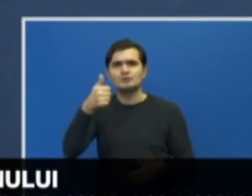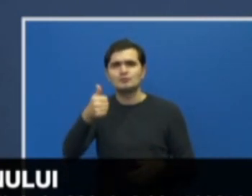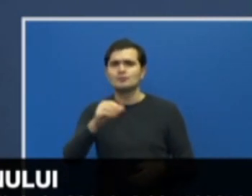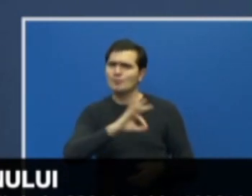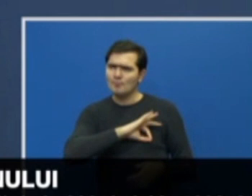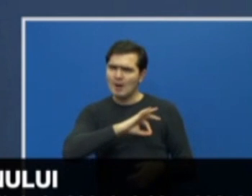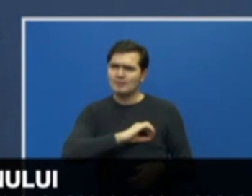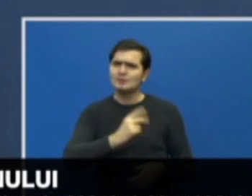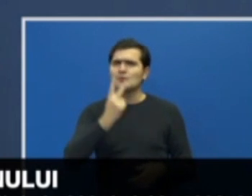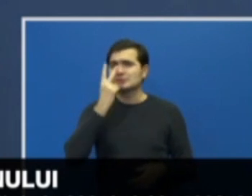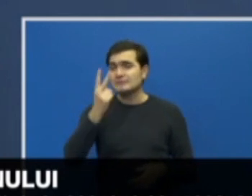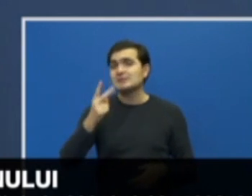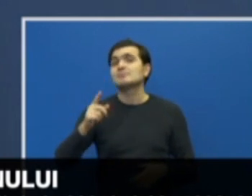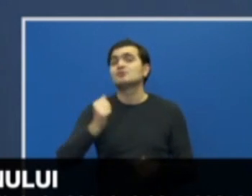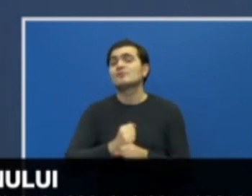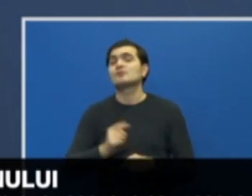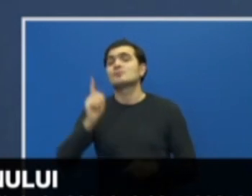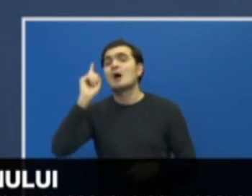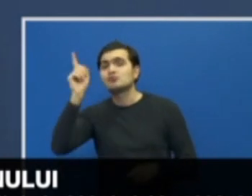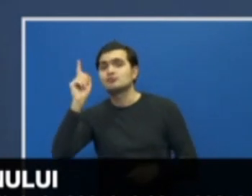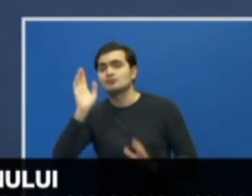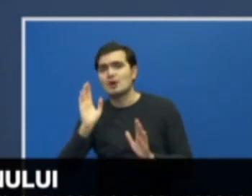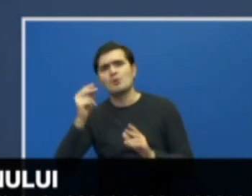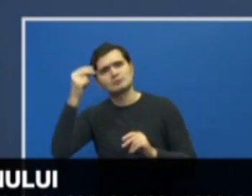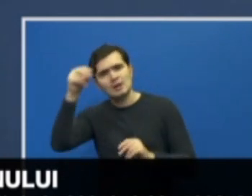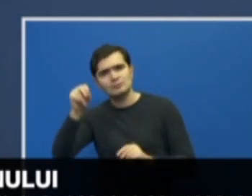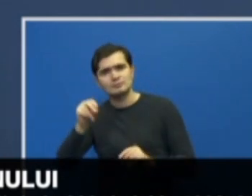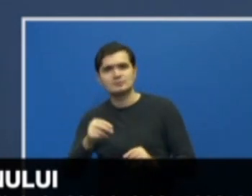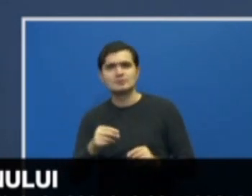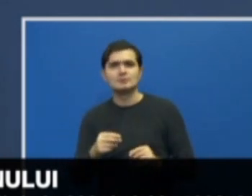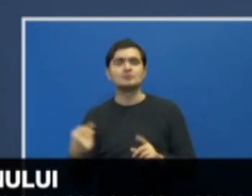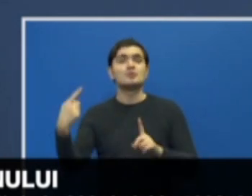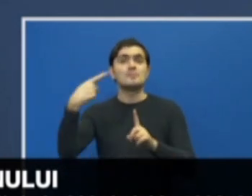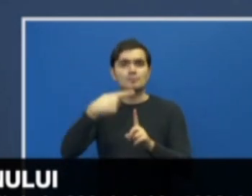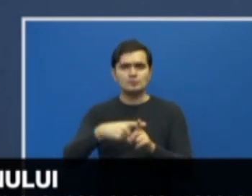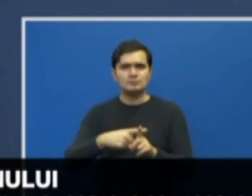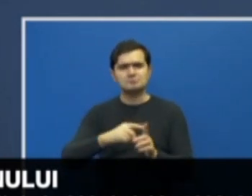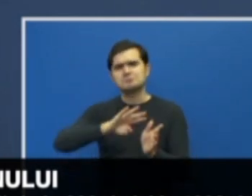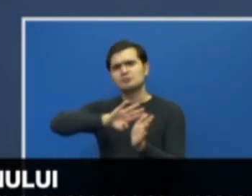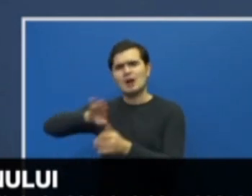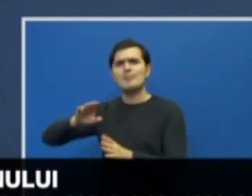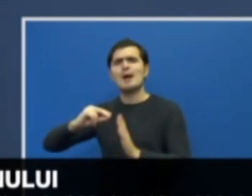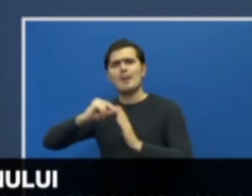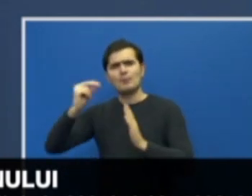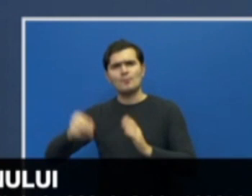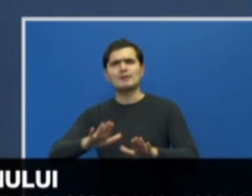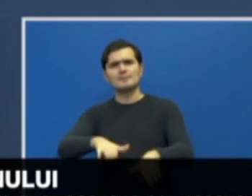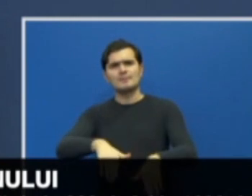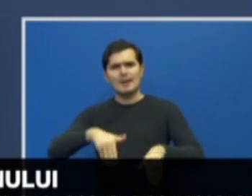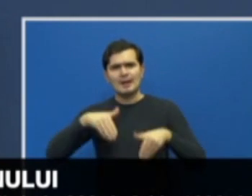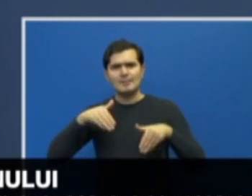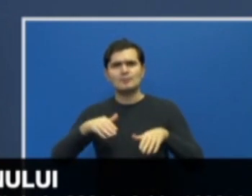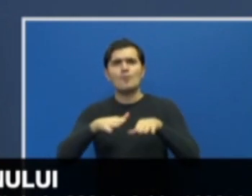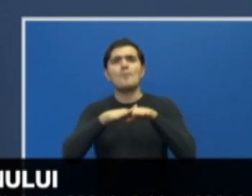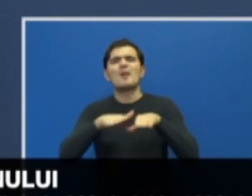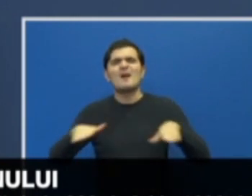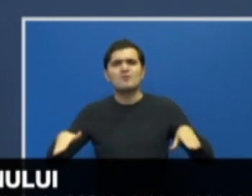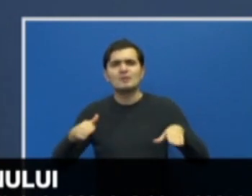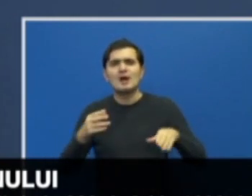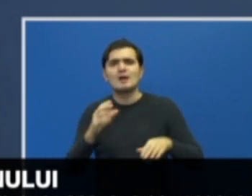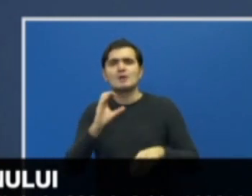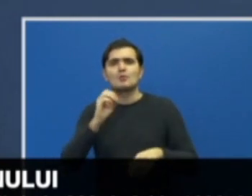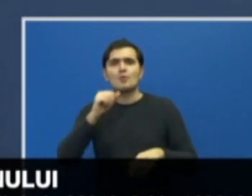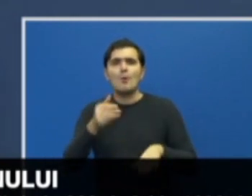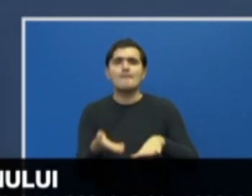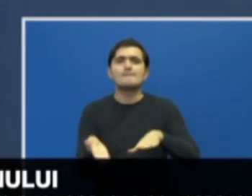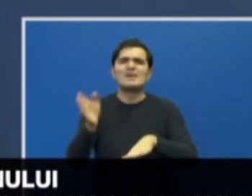vom anunța. În plus, față de ceea ce am aprobat deja în Parlament cu plafonare, compensare, în plus de discuțiile